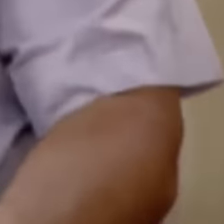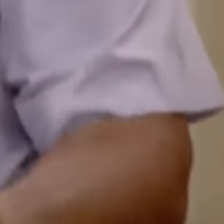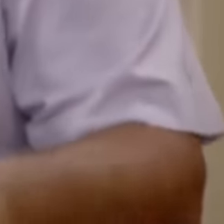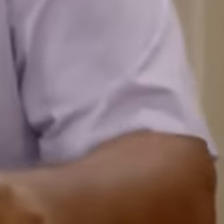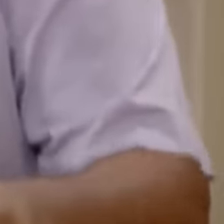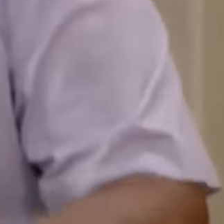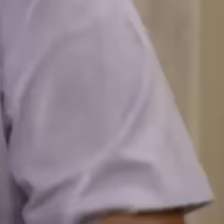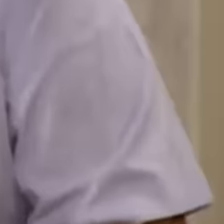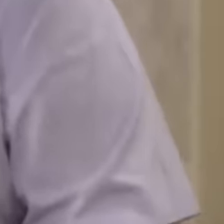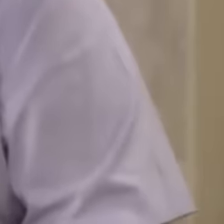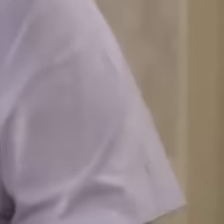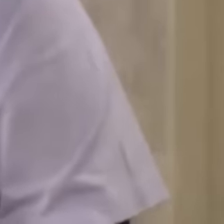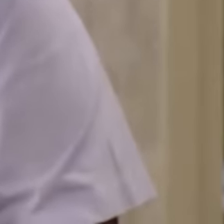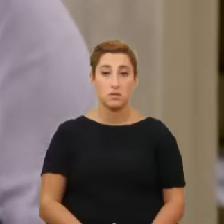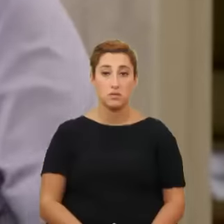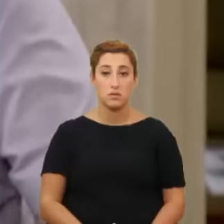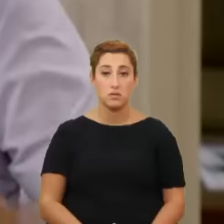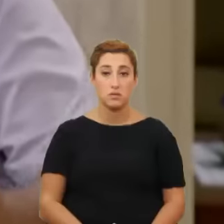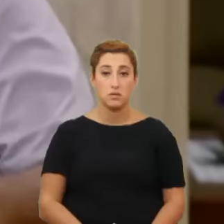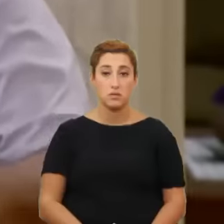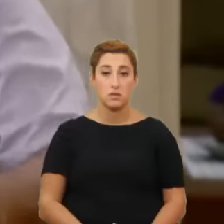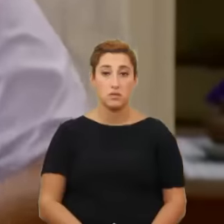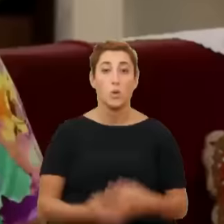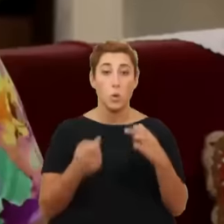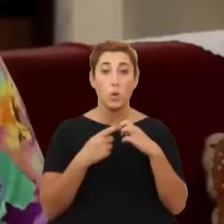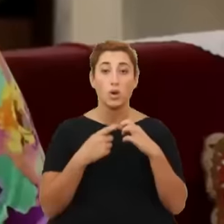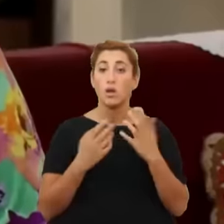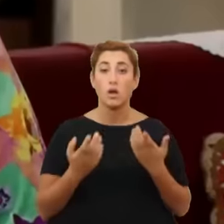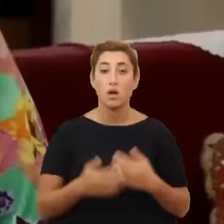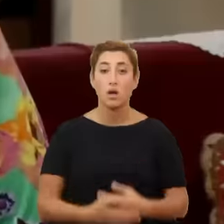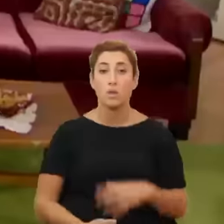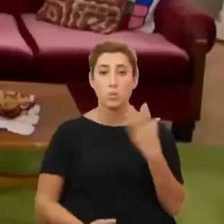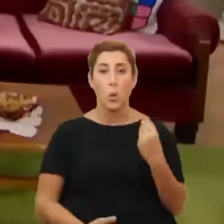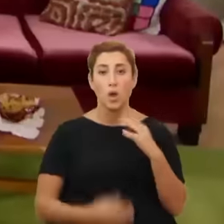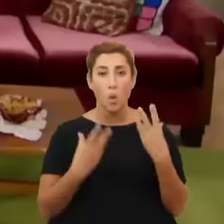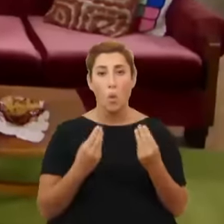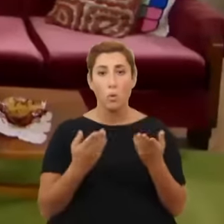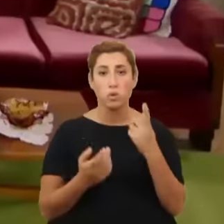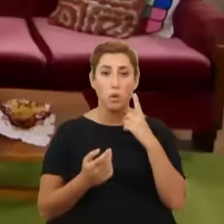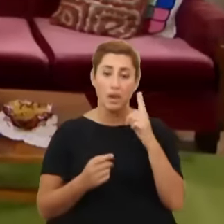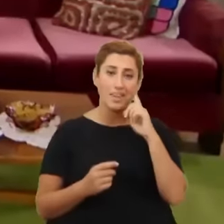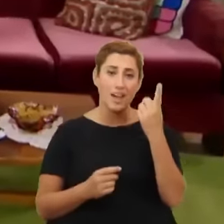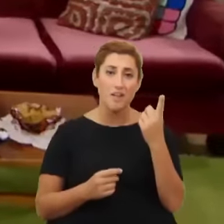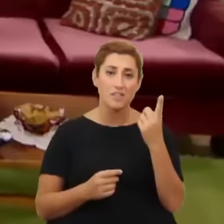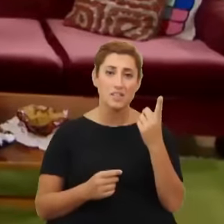bakıyor. Birkaç küçük parça sehpada kalmış ama kase normal. Çok iyi. Çok iyi oldu ya.